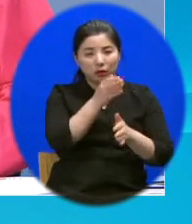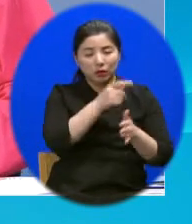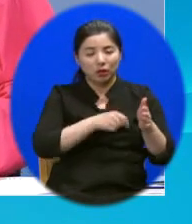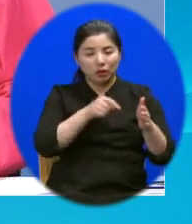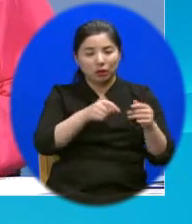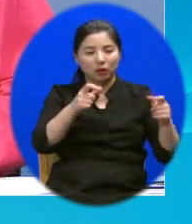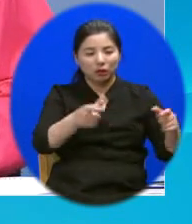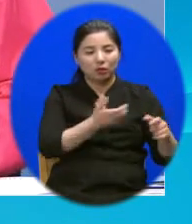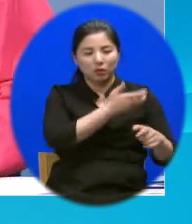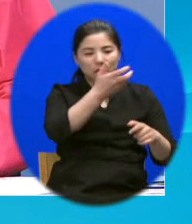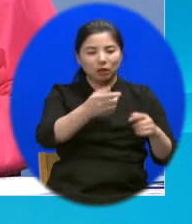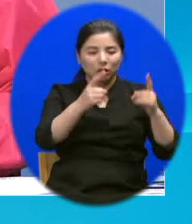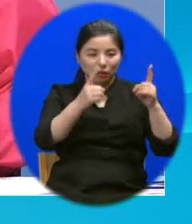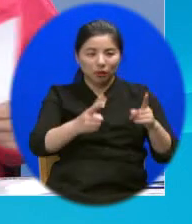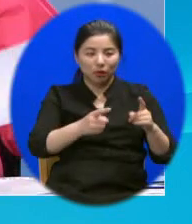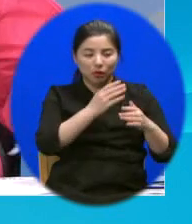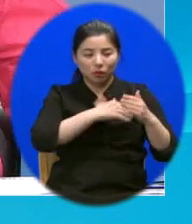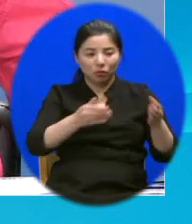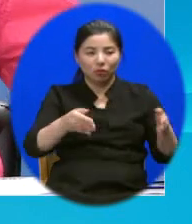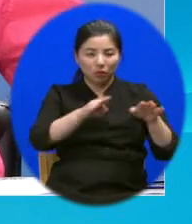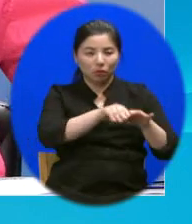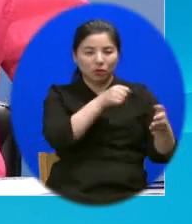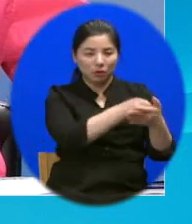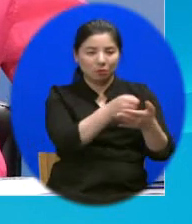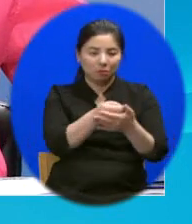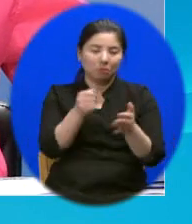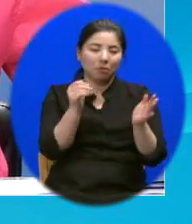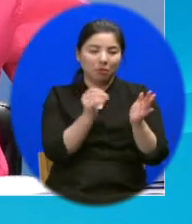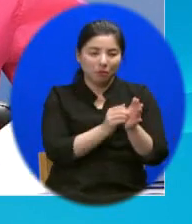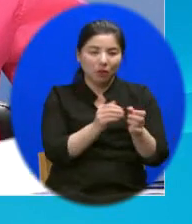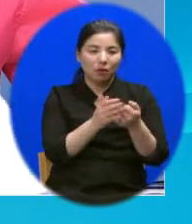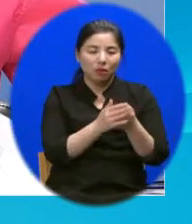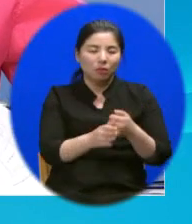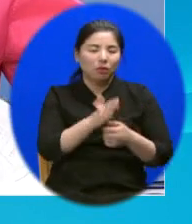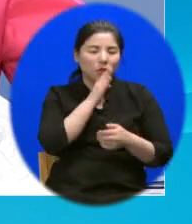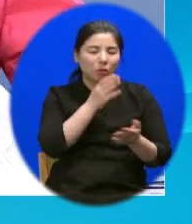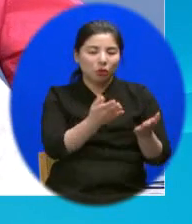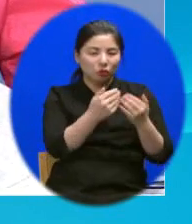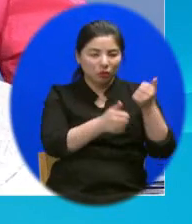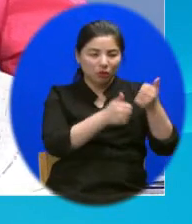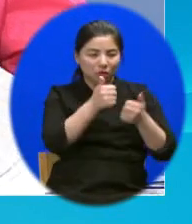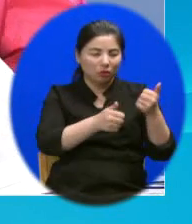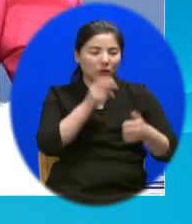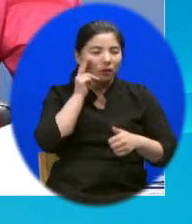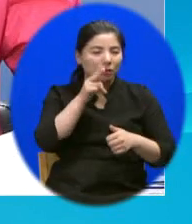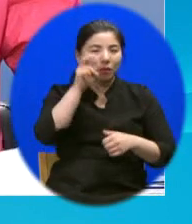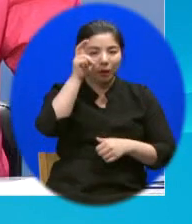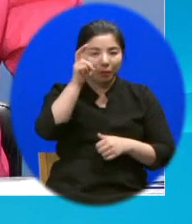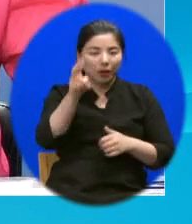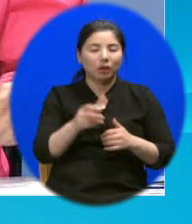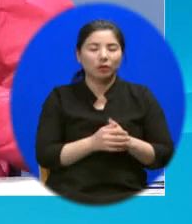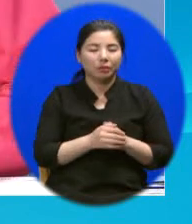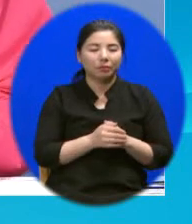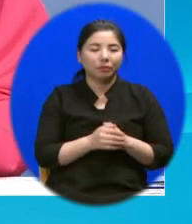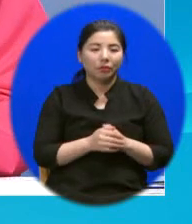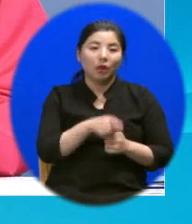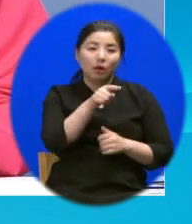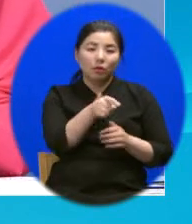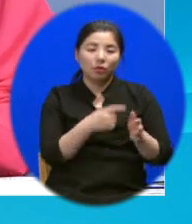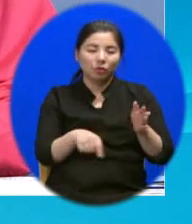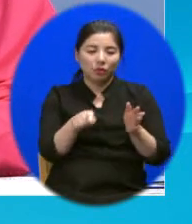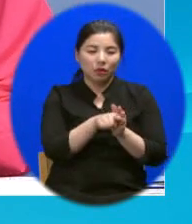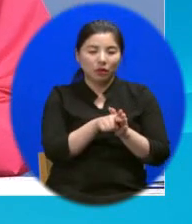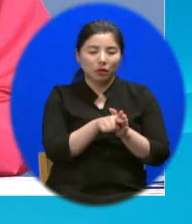지방 이전 대상 공공기관 으로 지정이 되면서 정말 유치 경쟁이 전국적으로 일어날 것으로 생각을 합니다 i'll